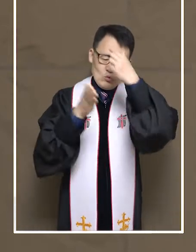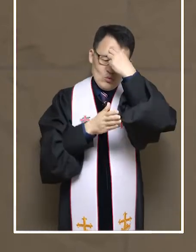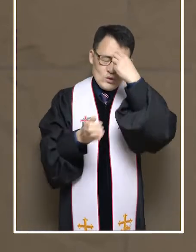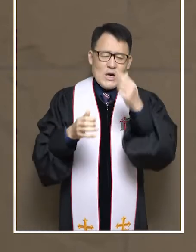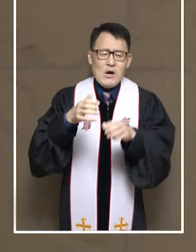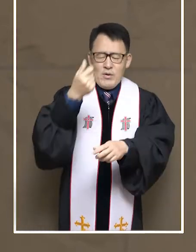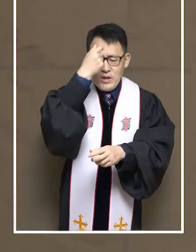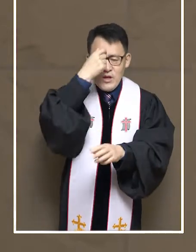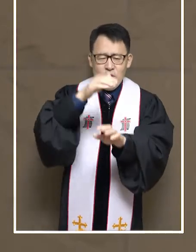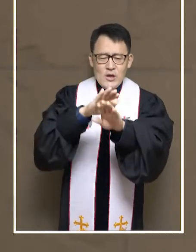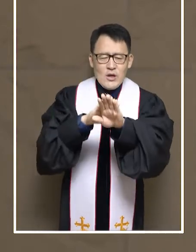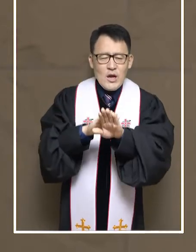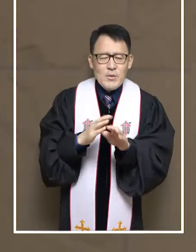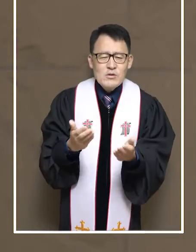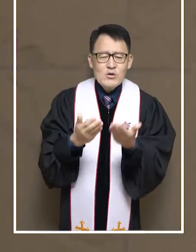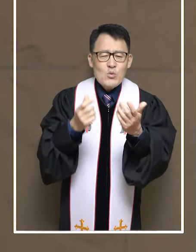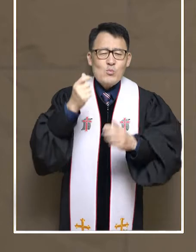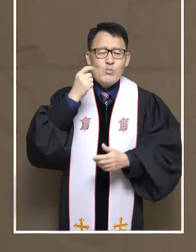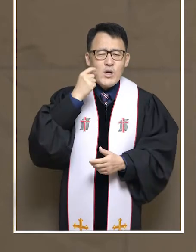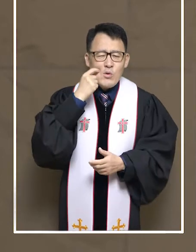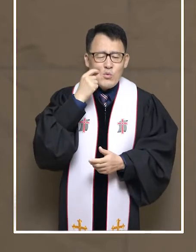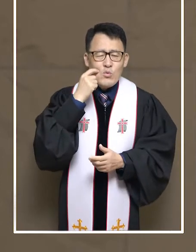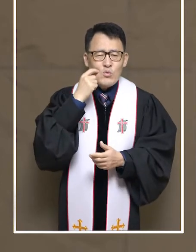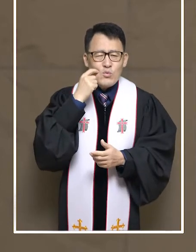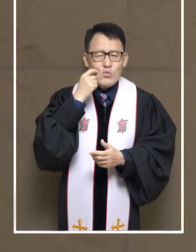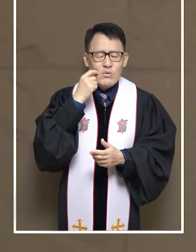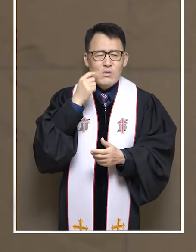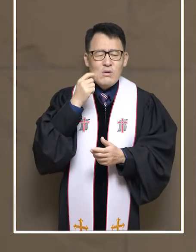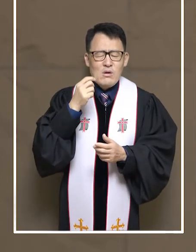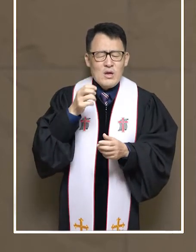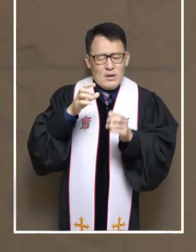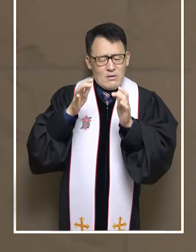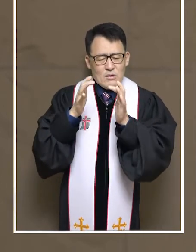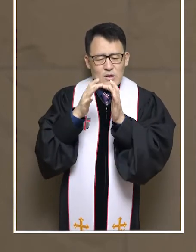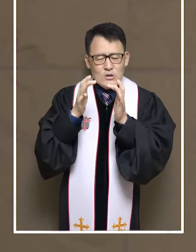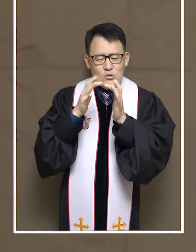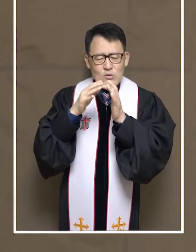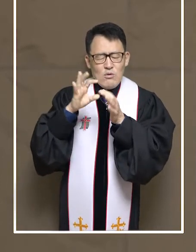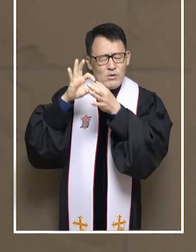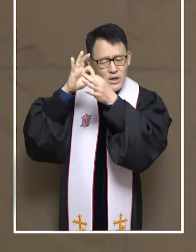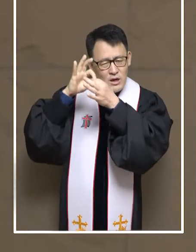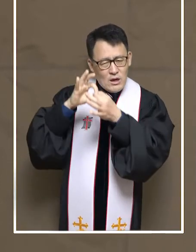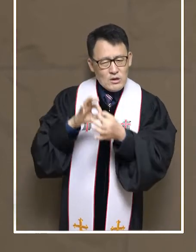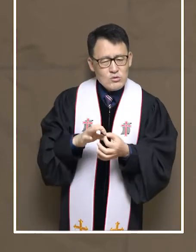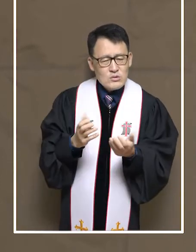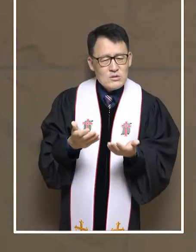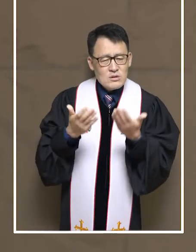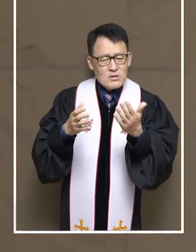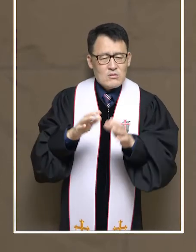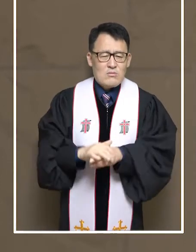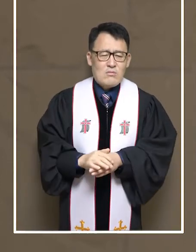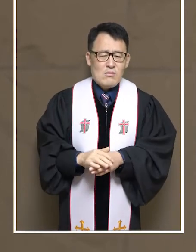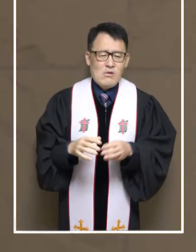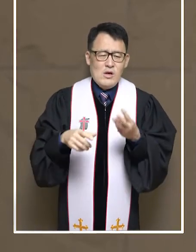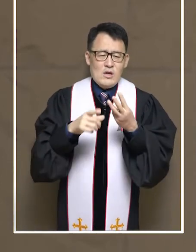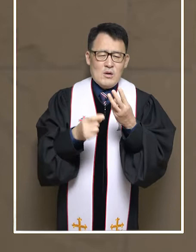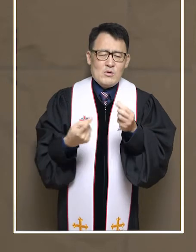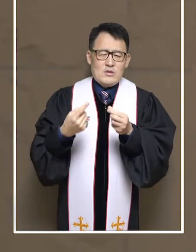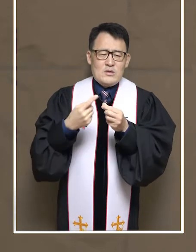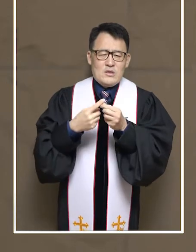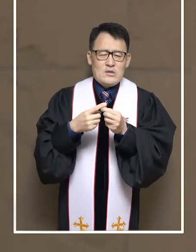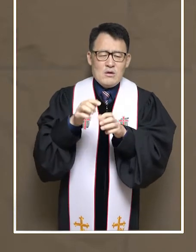더군다나 우리 성도들은 예배당 예배를 드리지를 못하고 계시지 않습니까? 지난 3월 첫